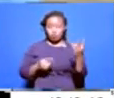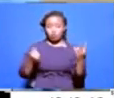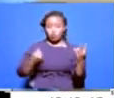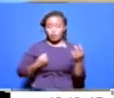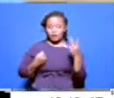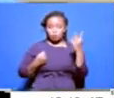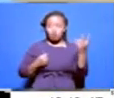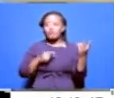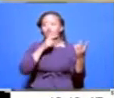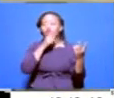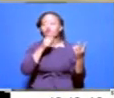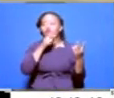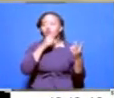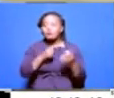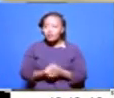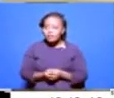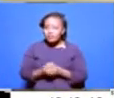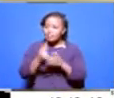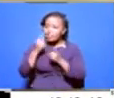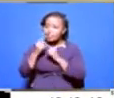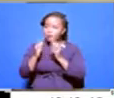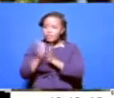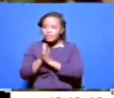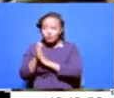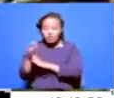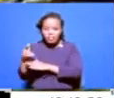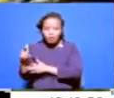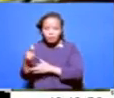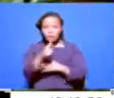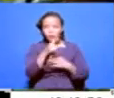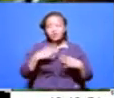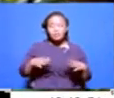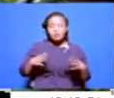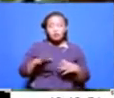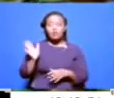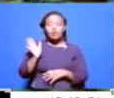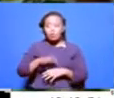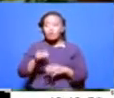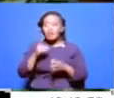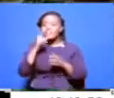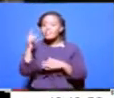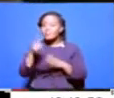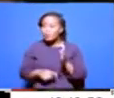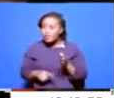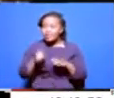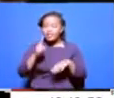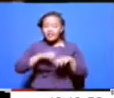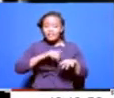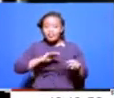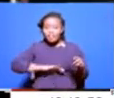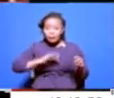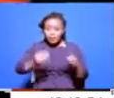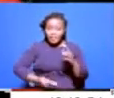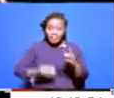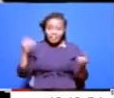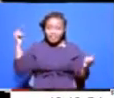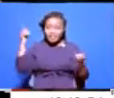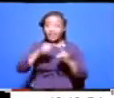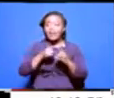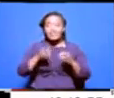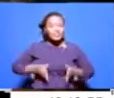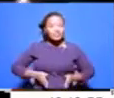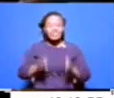wawili. Akiongea na wanahabari katika hospitali hiyo, Kavumbi alisema kuwa kipindi cha ujauzito hadi kujifungua kwake